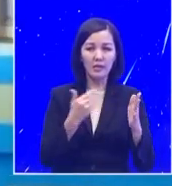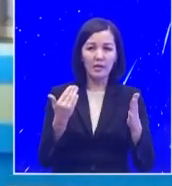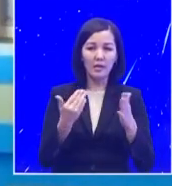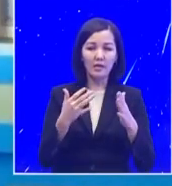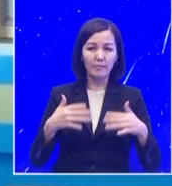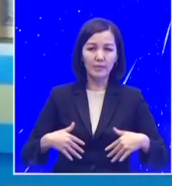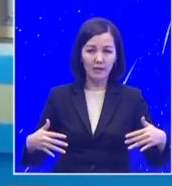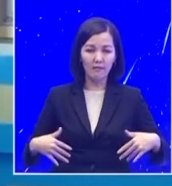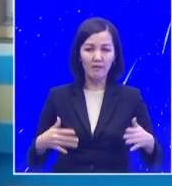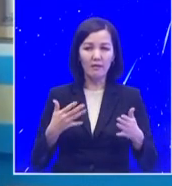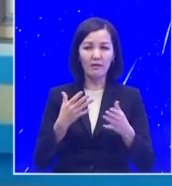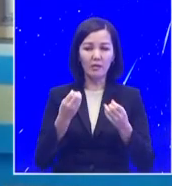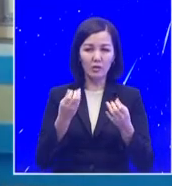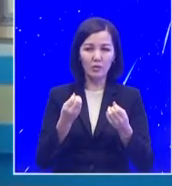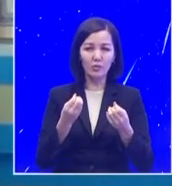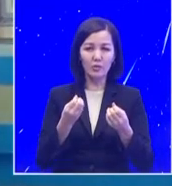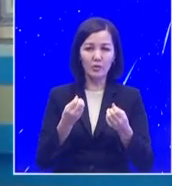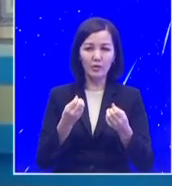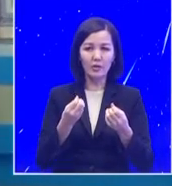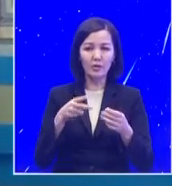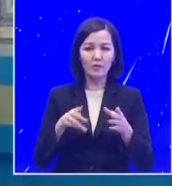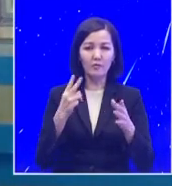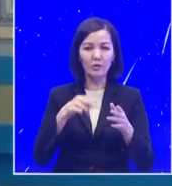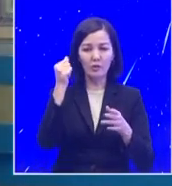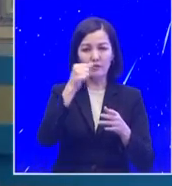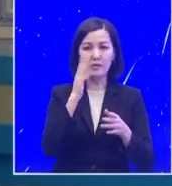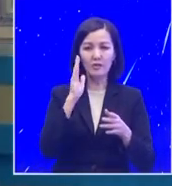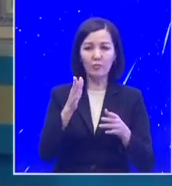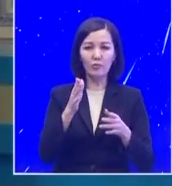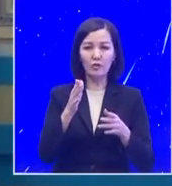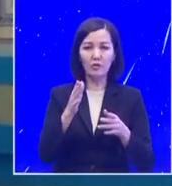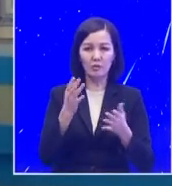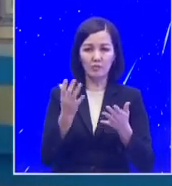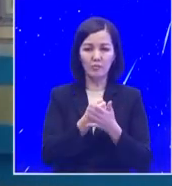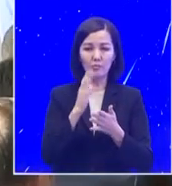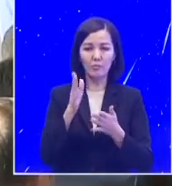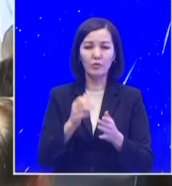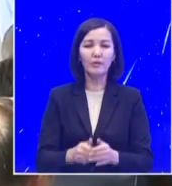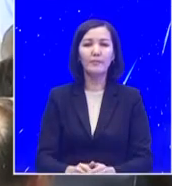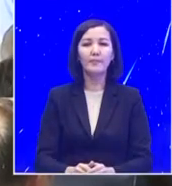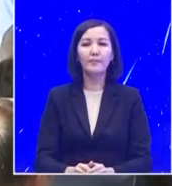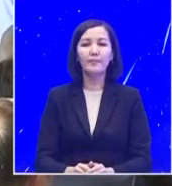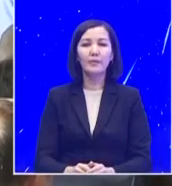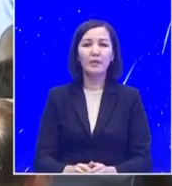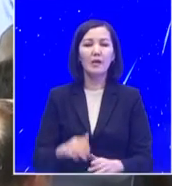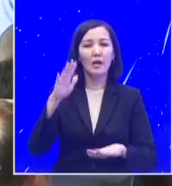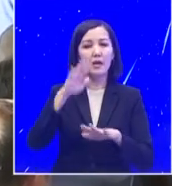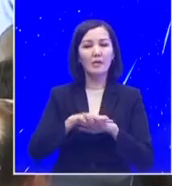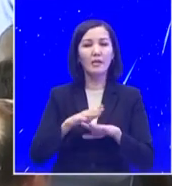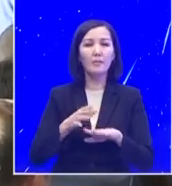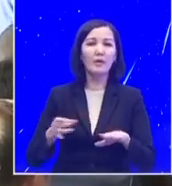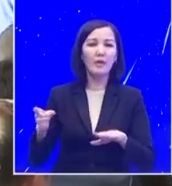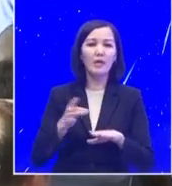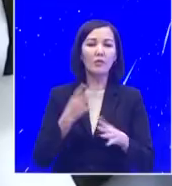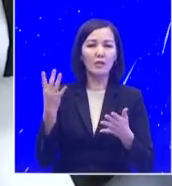скота. Поэтому и 2020 год, я думаю, будет плодотворный для нашего района. Также глава района поделился